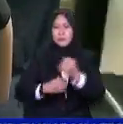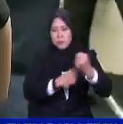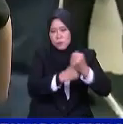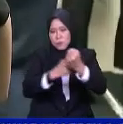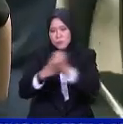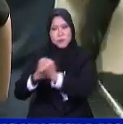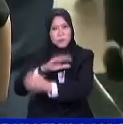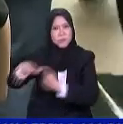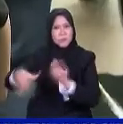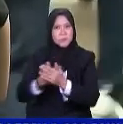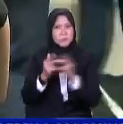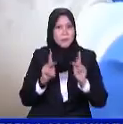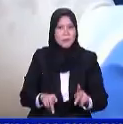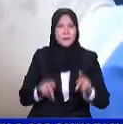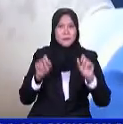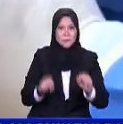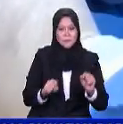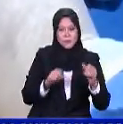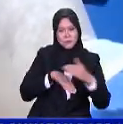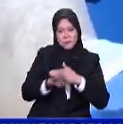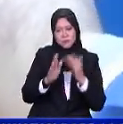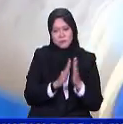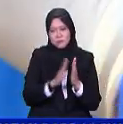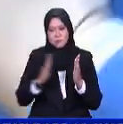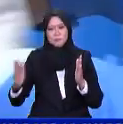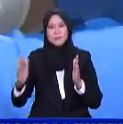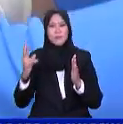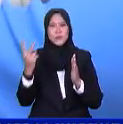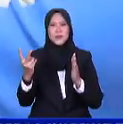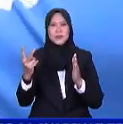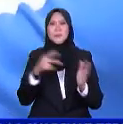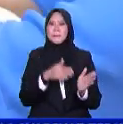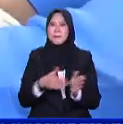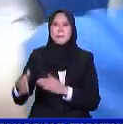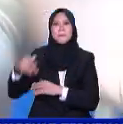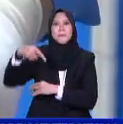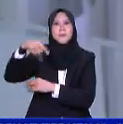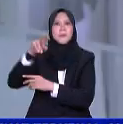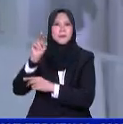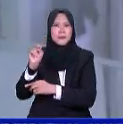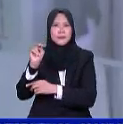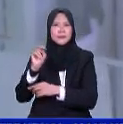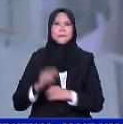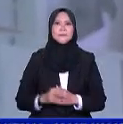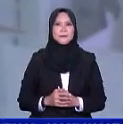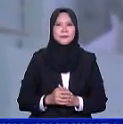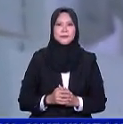negara akan memasuki fasa 2 pelan pemulihan negara tidak lama lagi.